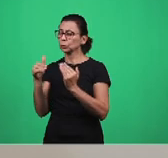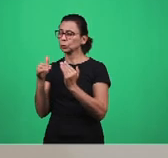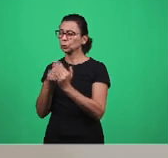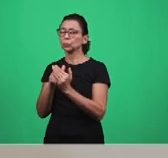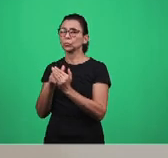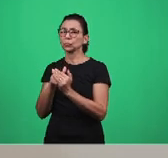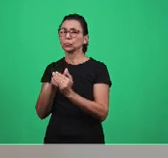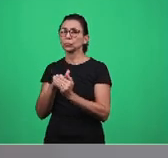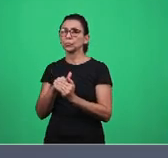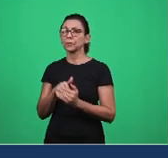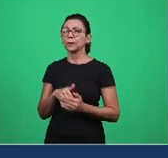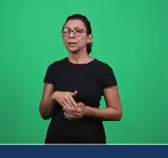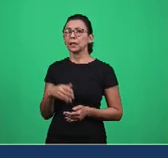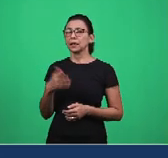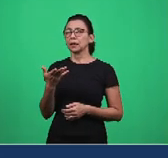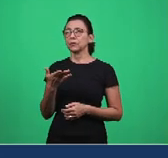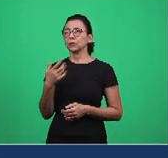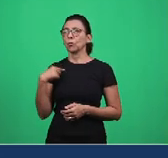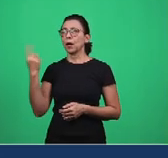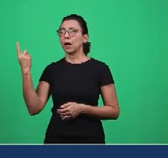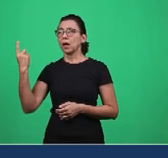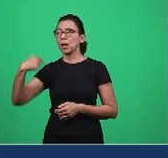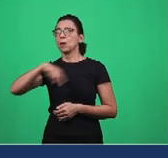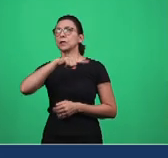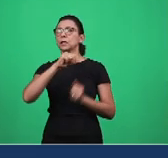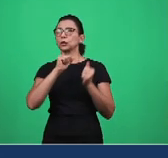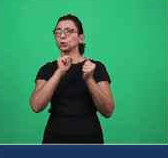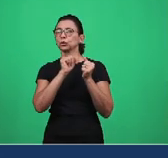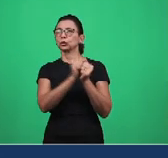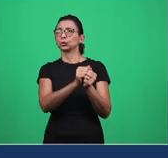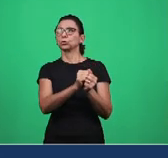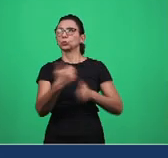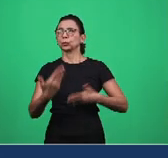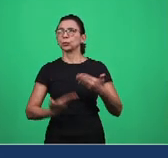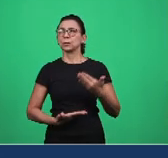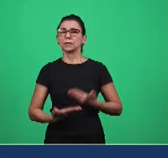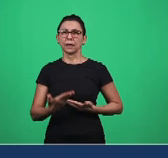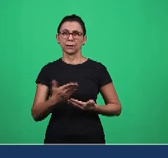Seigneur viendra, voudra, va servir comme ça. Elle